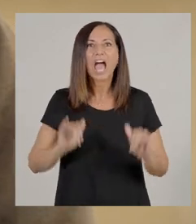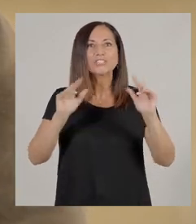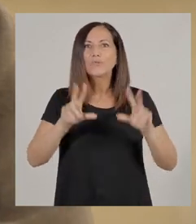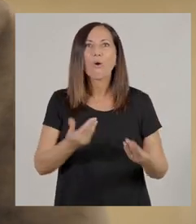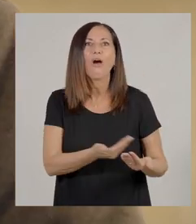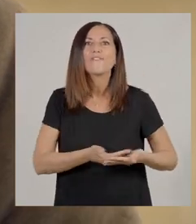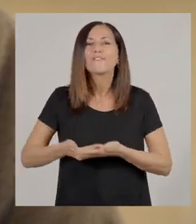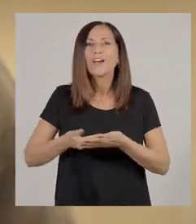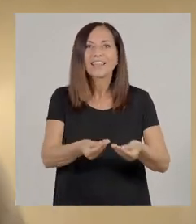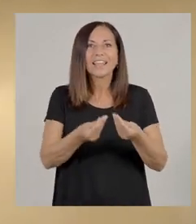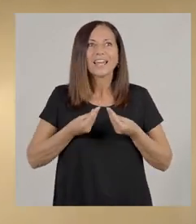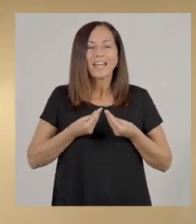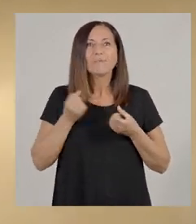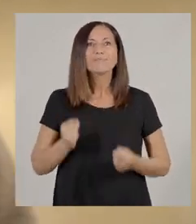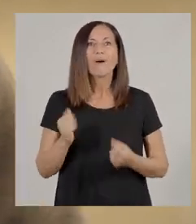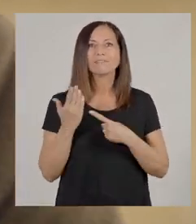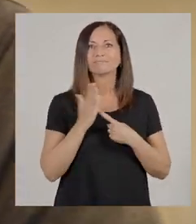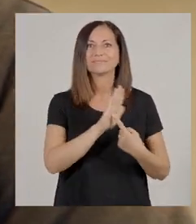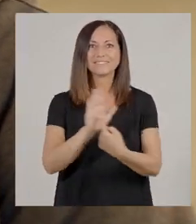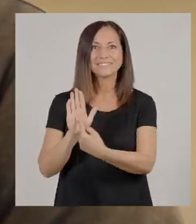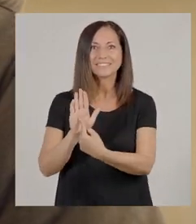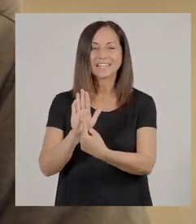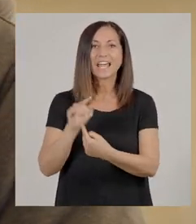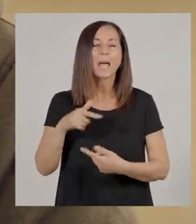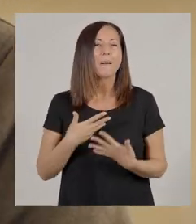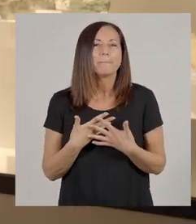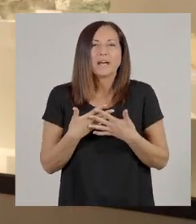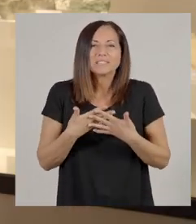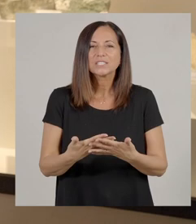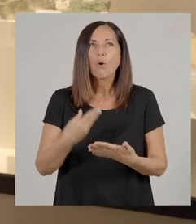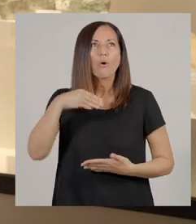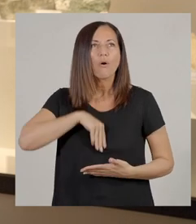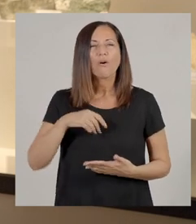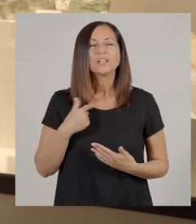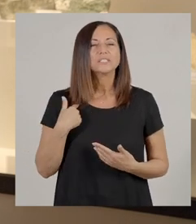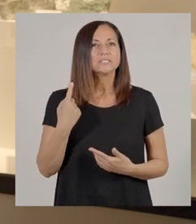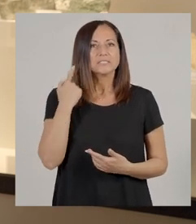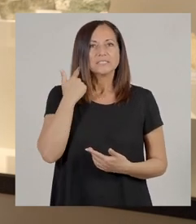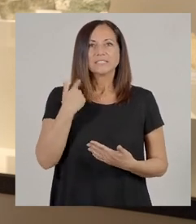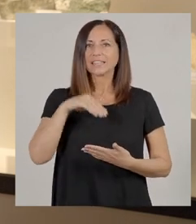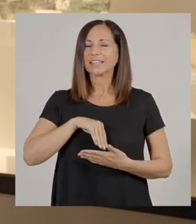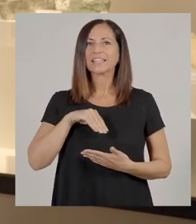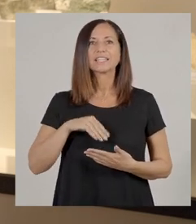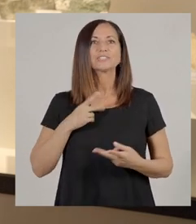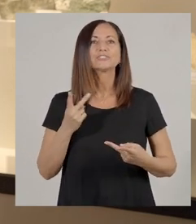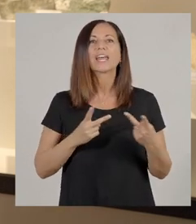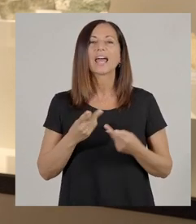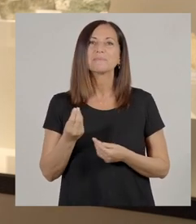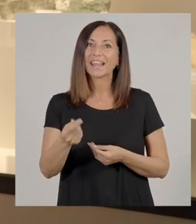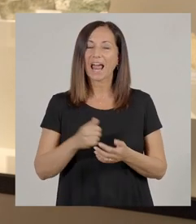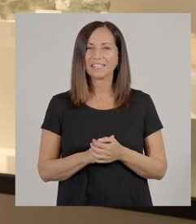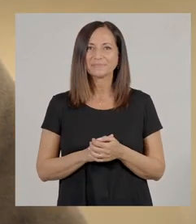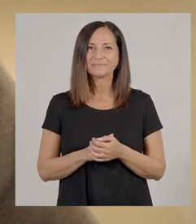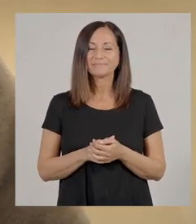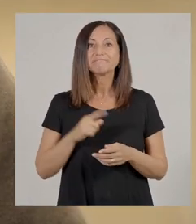che nasceva qualcosa di nuovo da poter metterlo in esposizione. La passione, mi è subentrata proprio la passione di